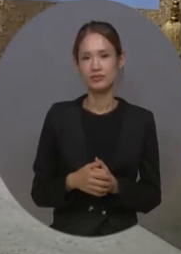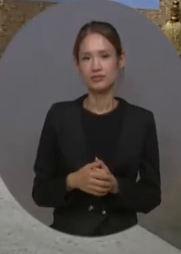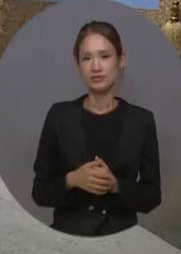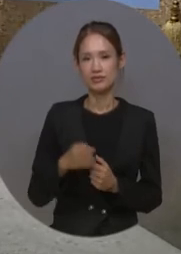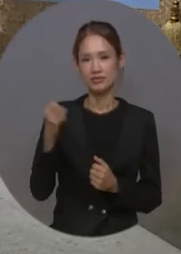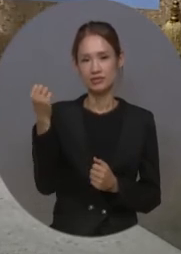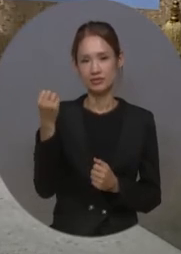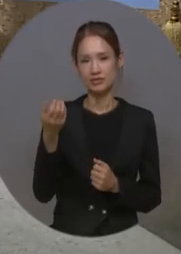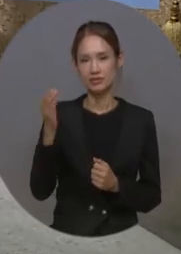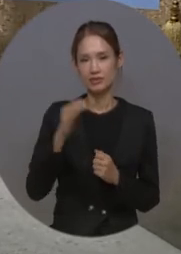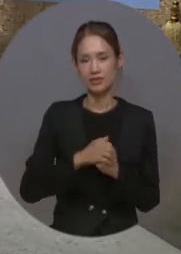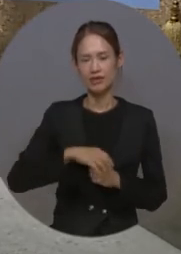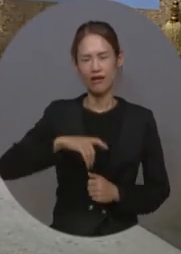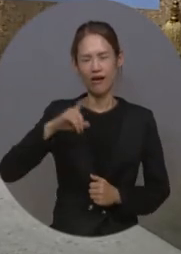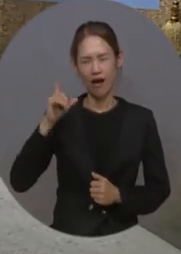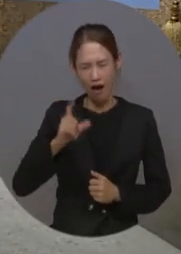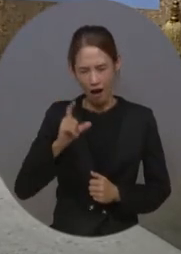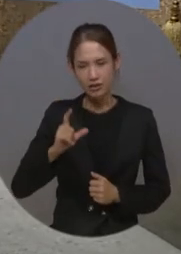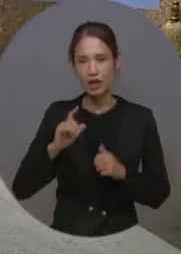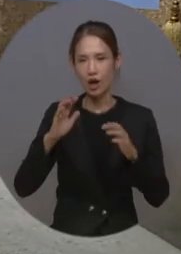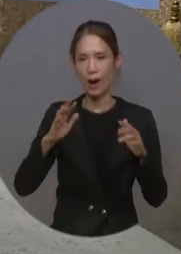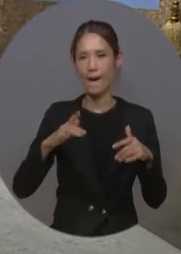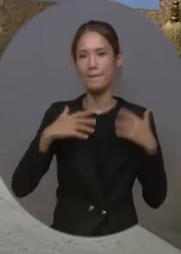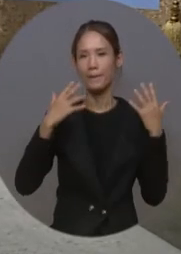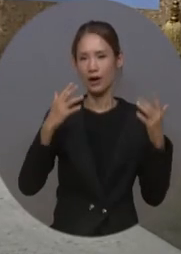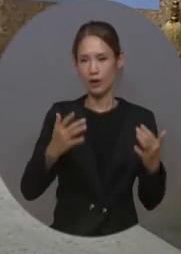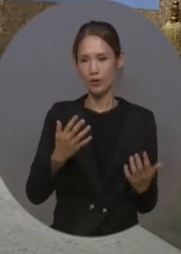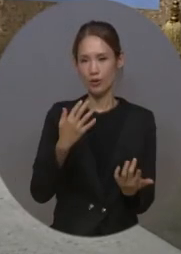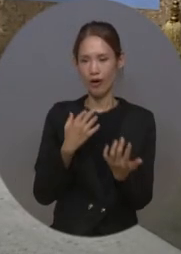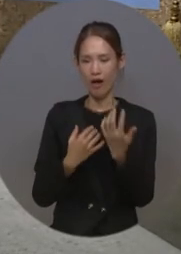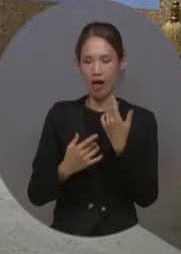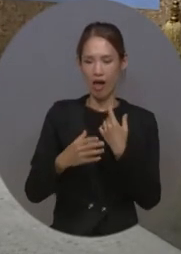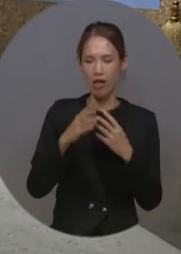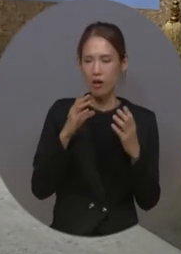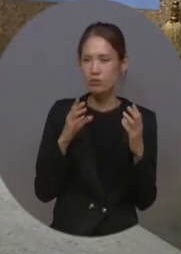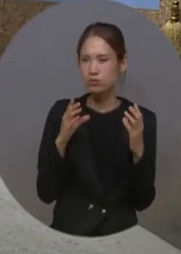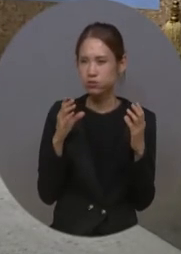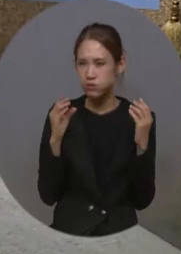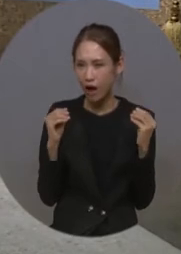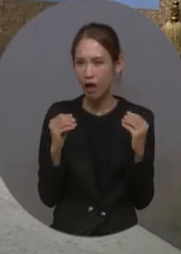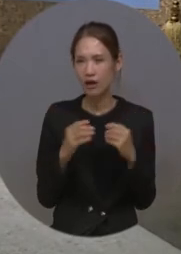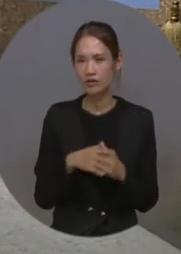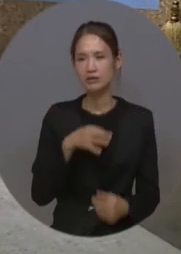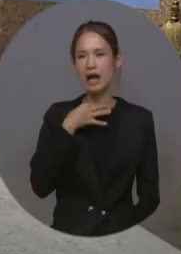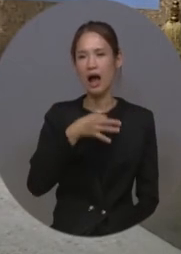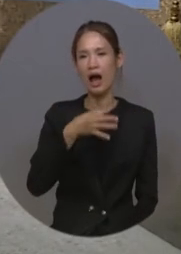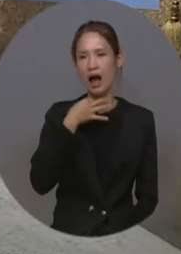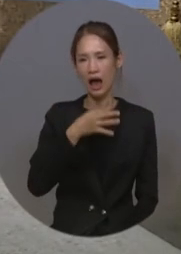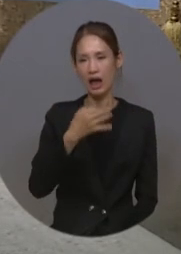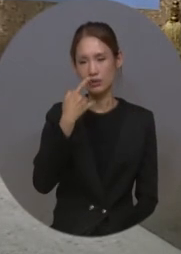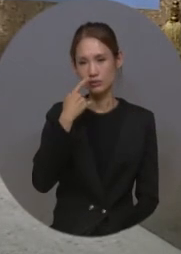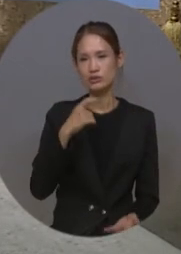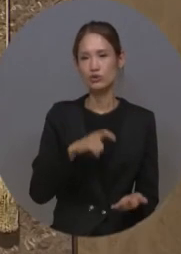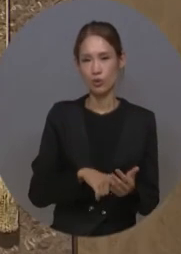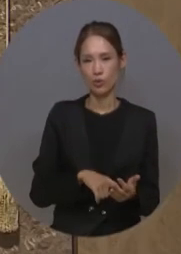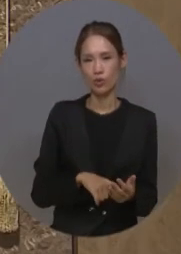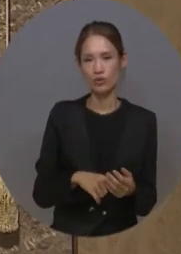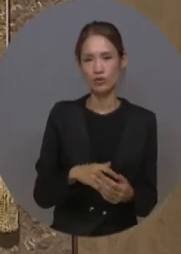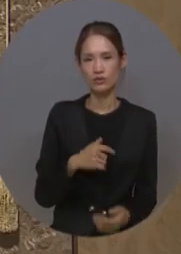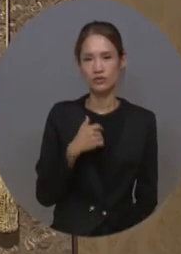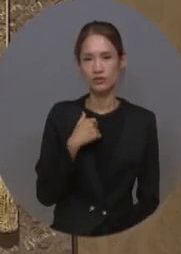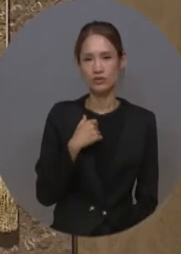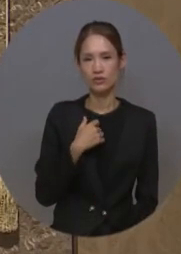근데 강제적으로 바람 불어넣으니까 목이 다 말라요. 그래서 감기도 잘 걸리고, 기도가 좀